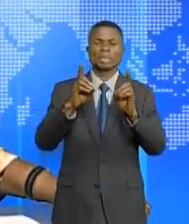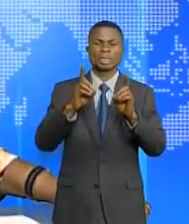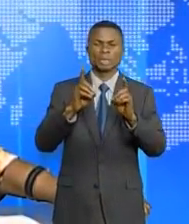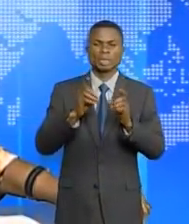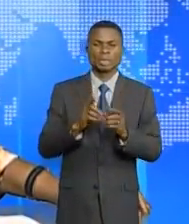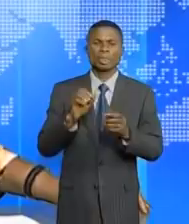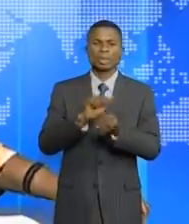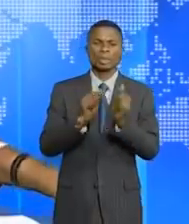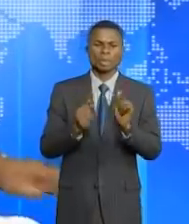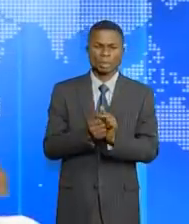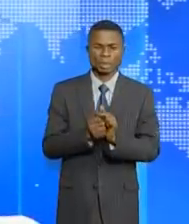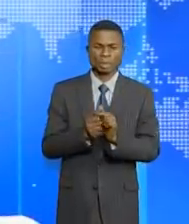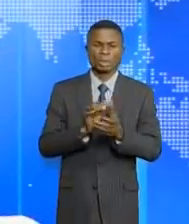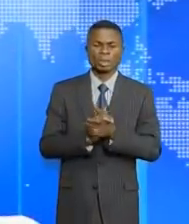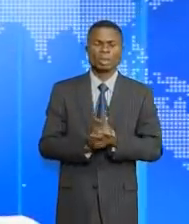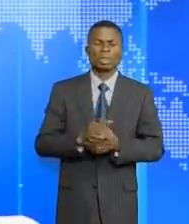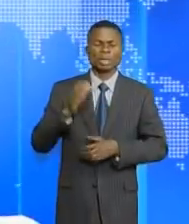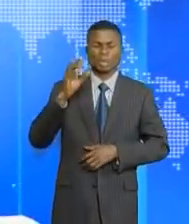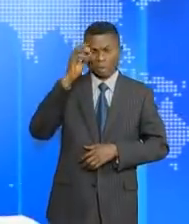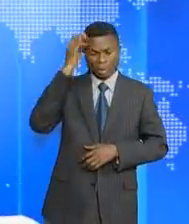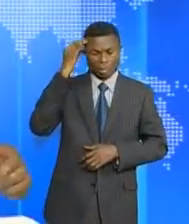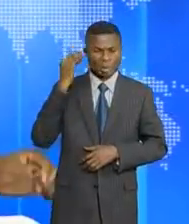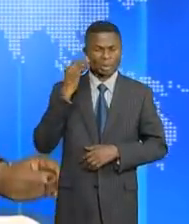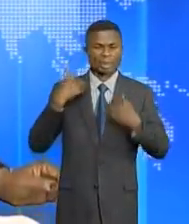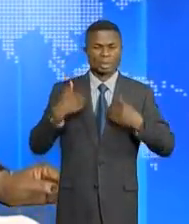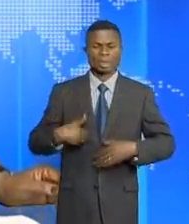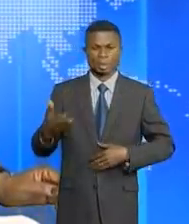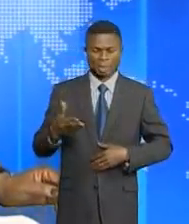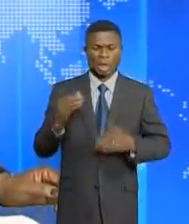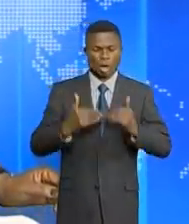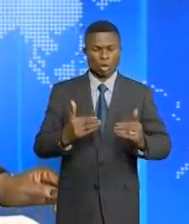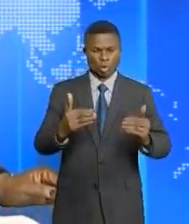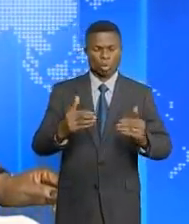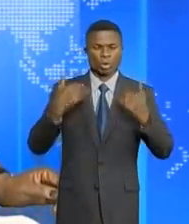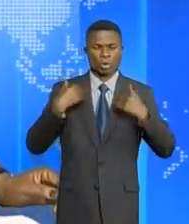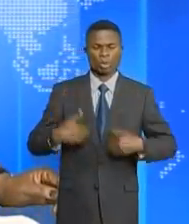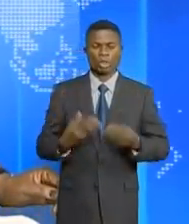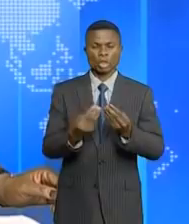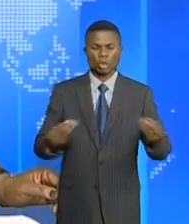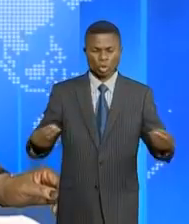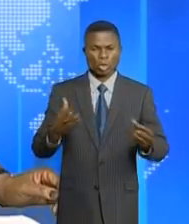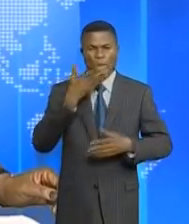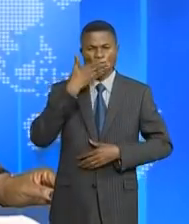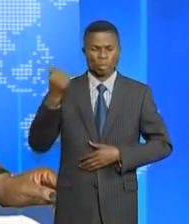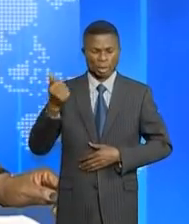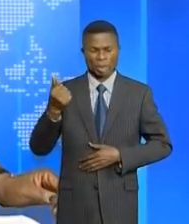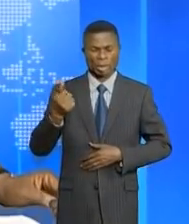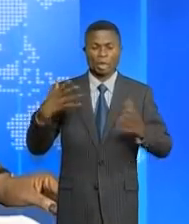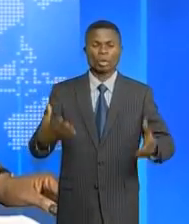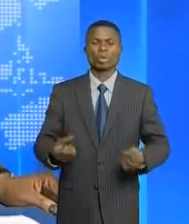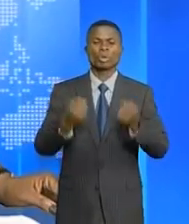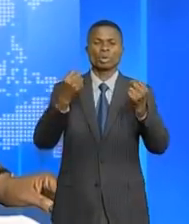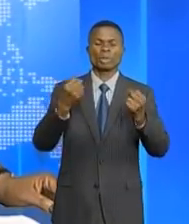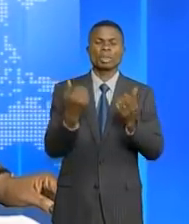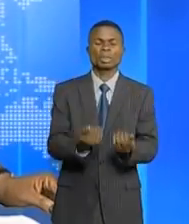Clément Konkou Bukasa. Poursuivons toujours dans ce même chapitre. Une solution palliative est finalement trouvée pour